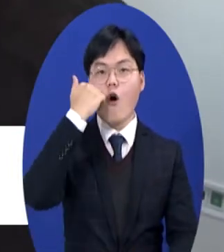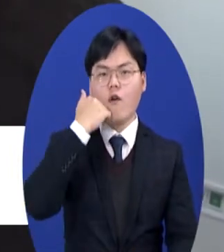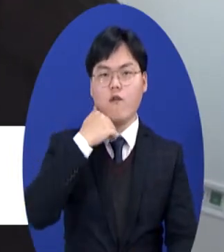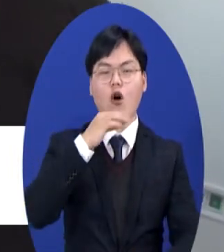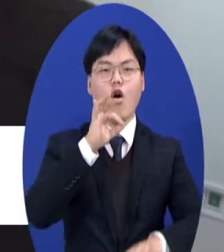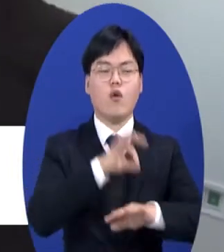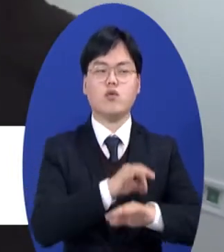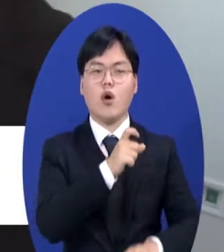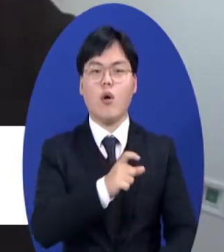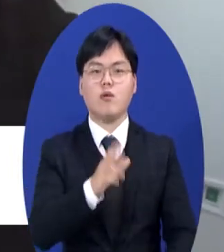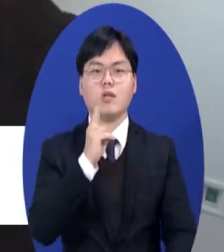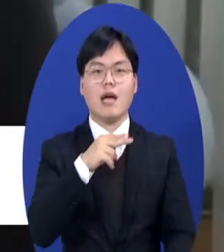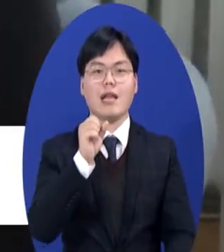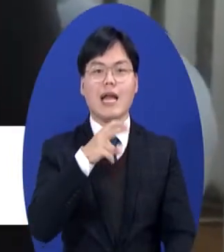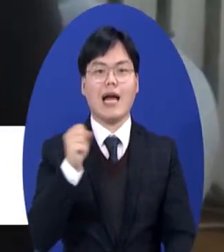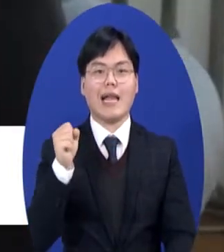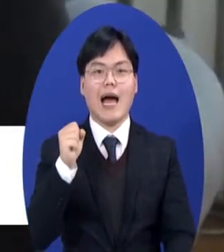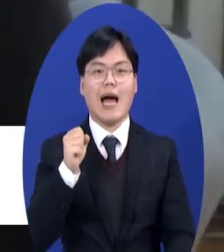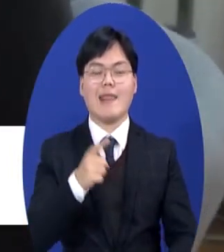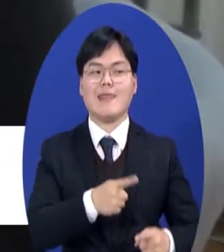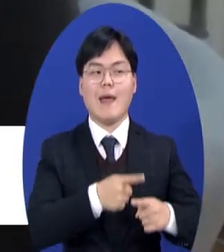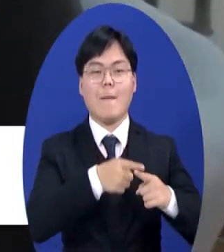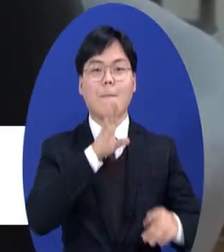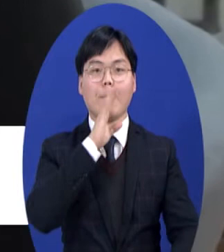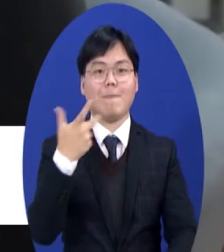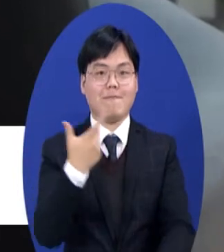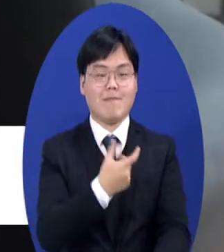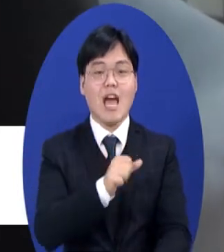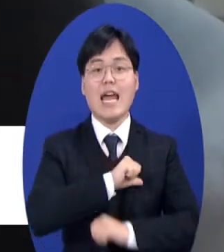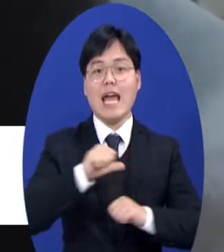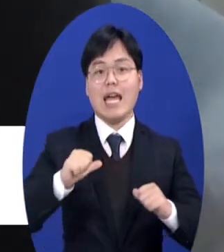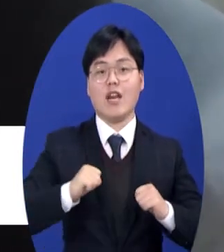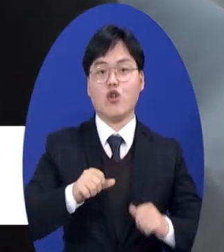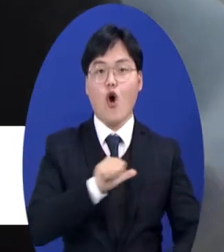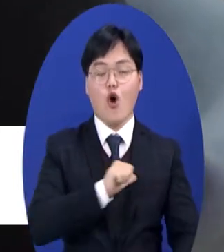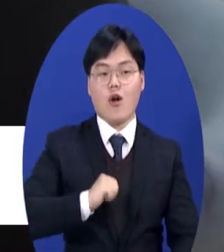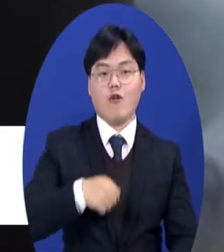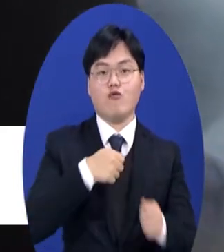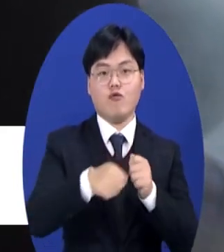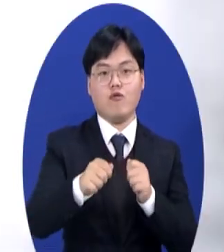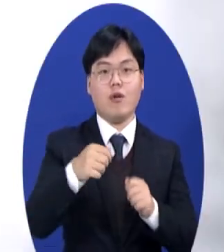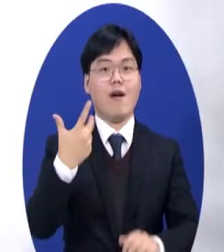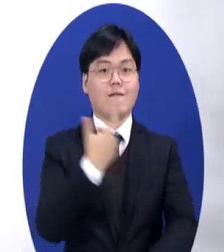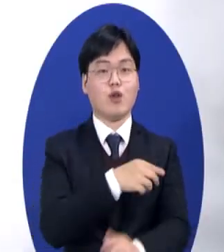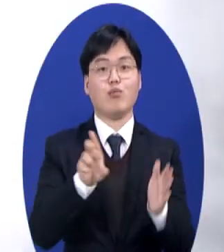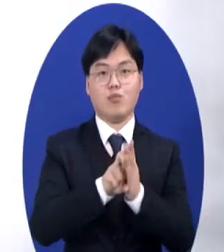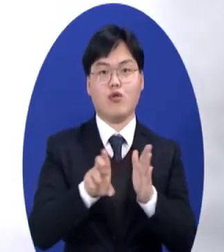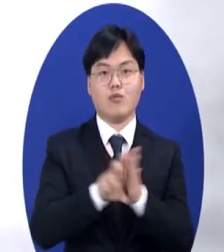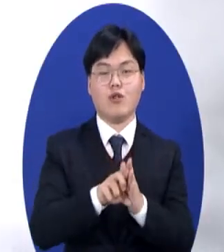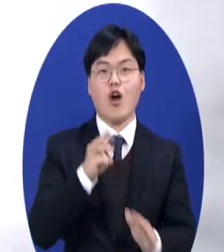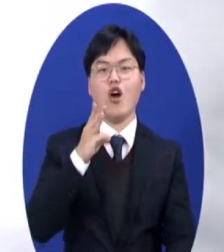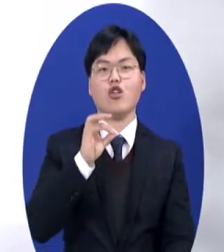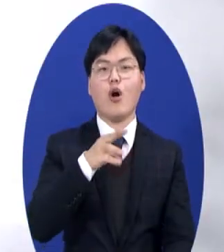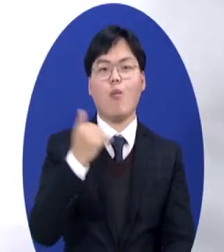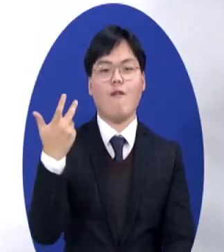өвчтөд иргэдийн дархлаажуулалтанд хамруулах юм. Мөн иргэд сайн дураар буюу төлбөрөө төлөн вакцин хийлгэх боломжтой. Томоогийн